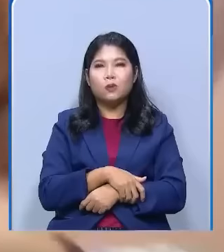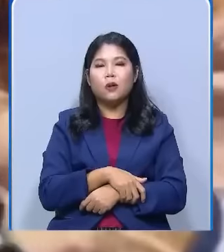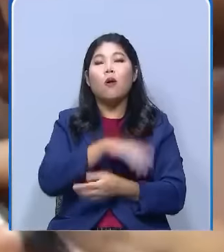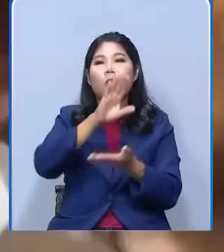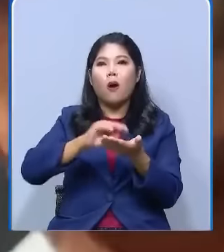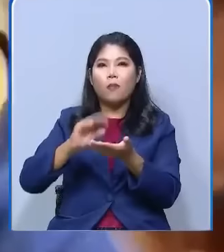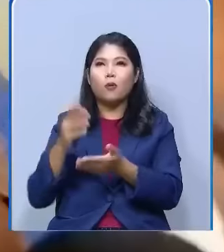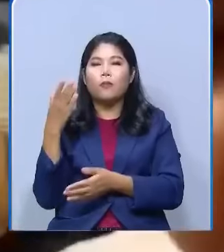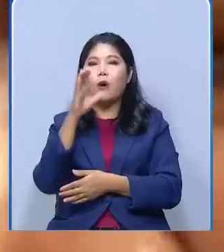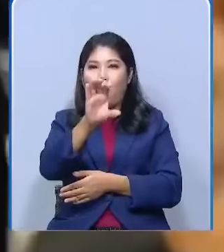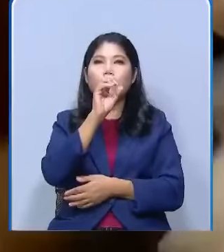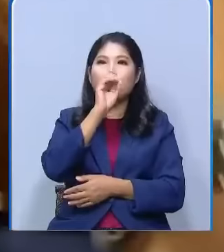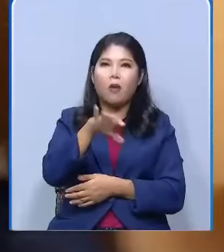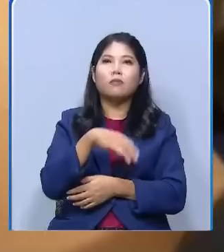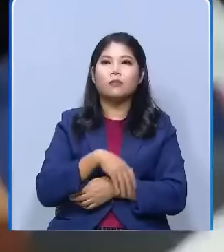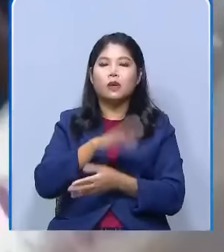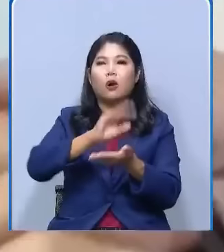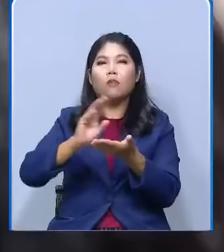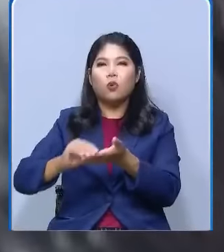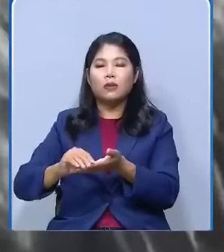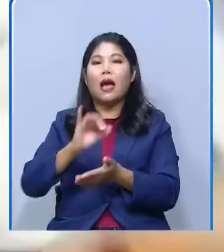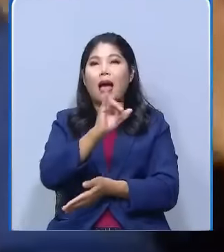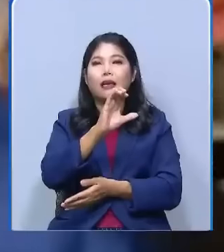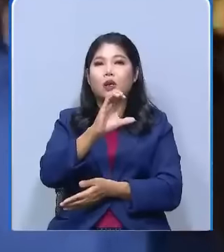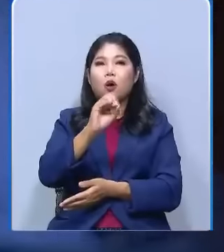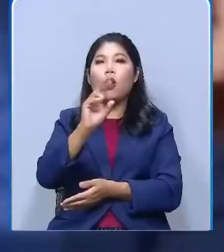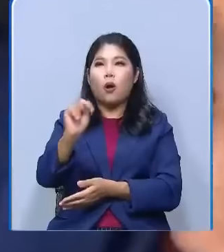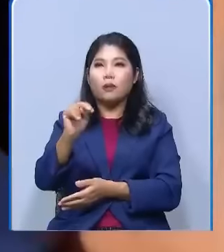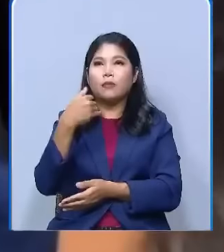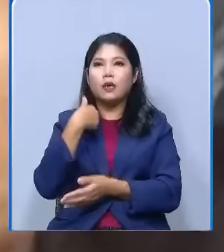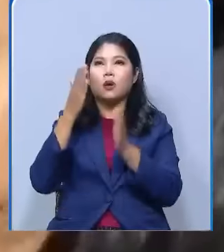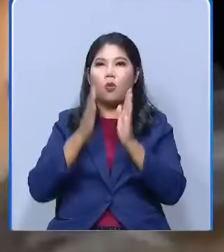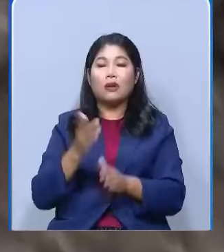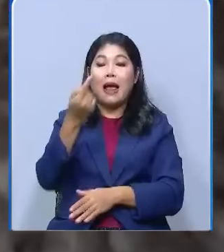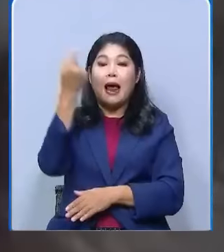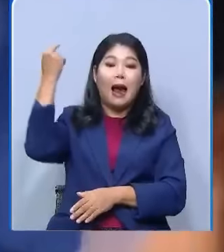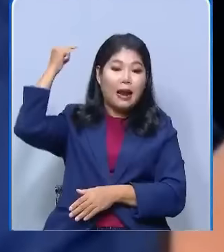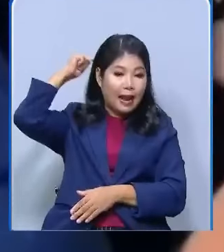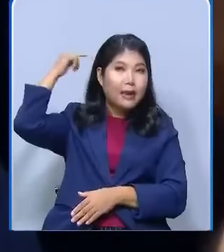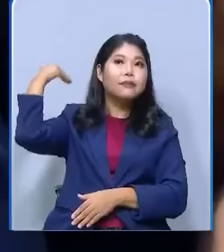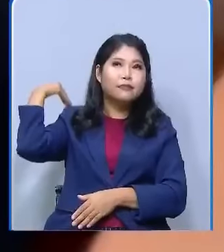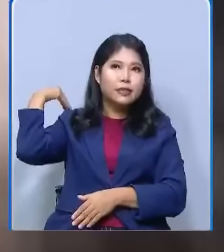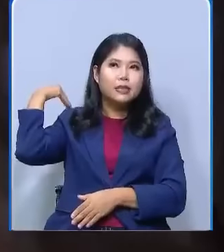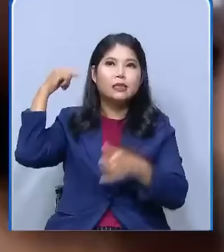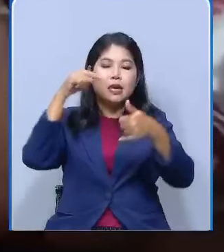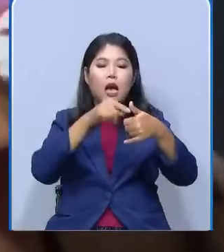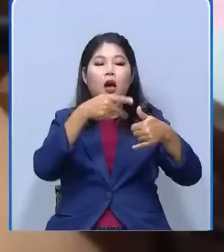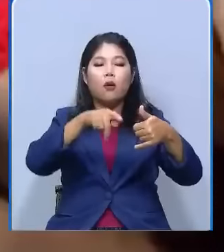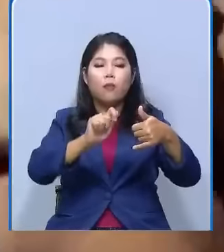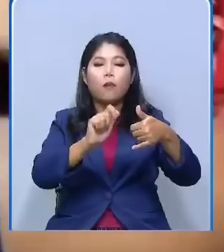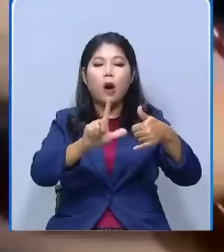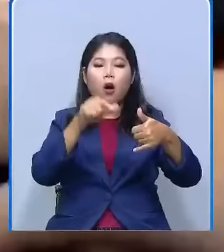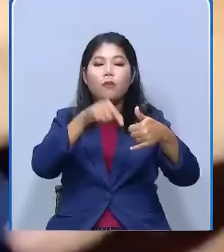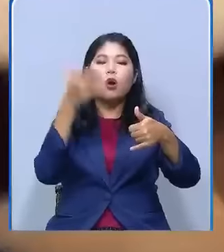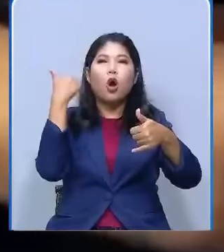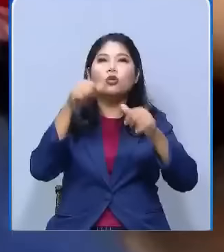ที่เปิดเผยออกมาว่าจริงๆแล้วเนี่ยคดี The Icon Group มีคนอยู่เบื้องหลังเพราะว่าลำพังบอสพอลเนี่ยเคยพักอาศัยอยู่ที่ชุมชนแออัดใช่ไหม